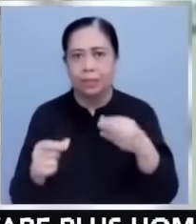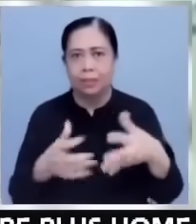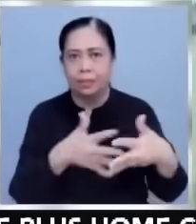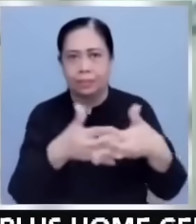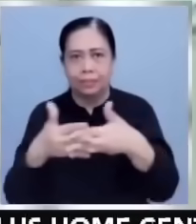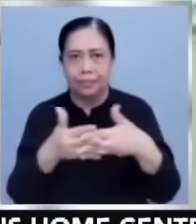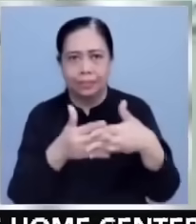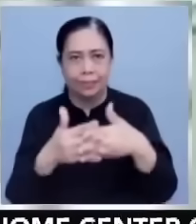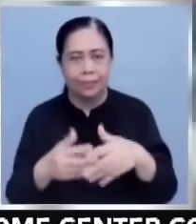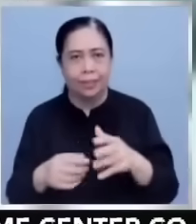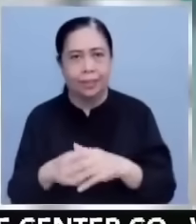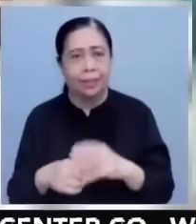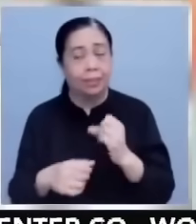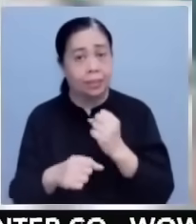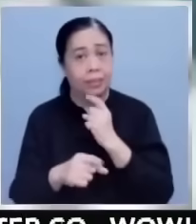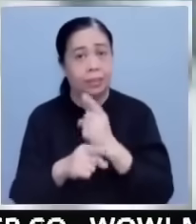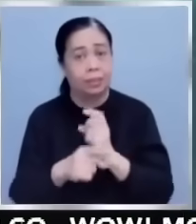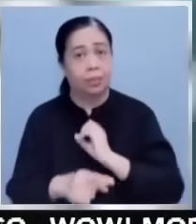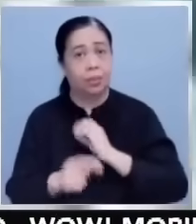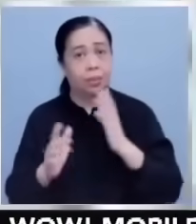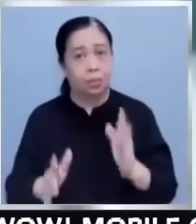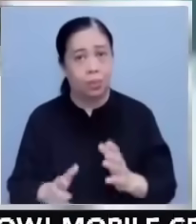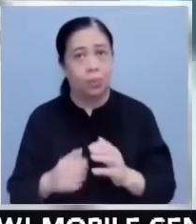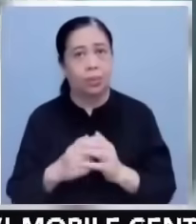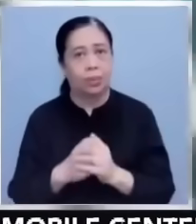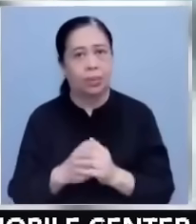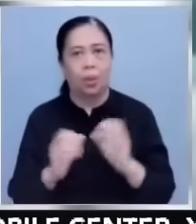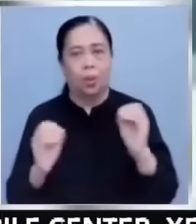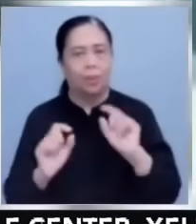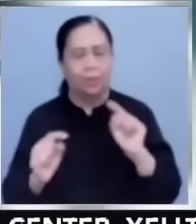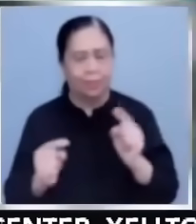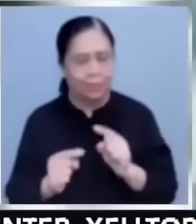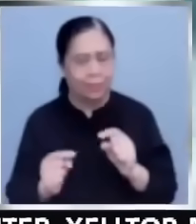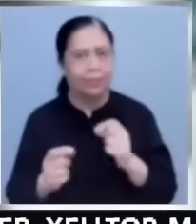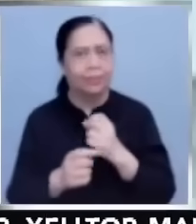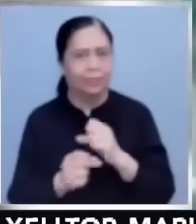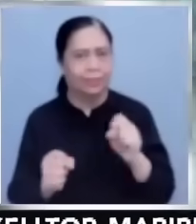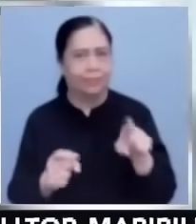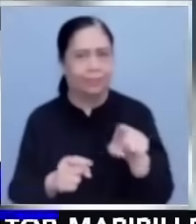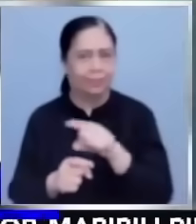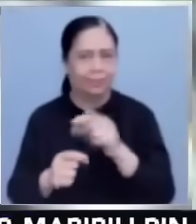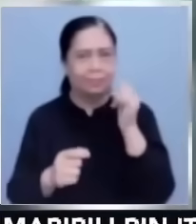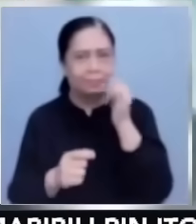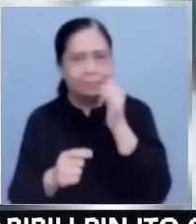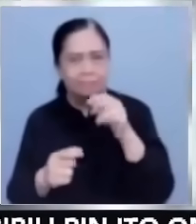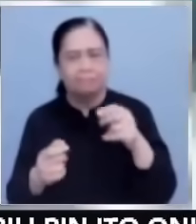Pero pagtitiyak naman ang may-ari ng tindahan, walang nasaktan sa unahang niya.